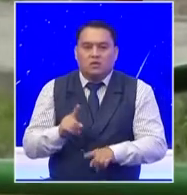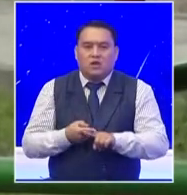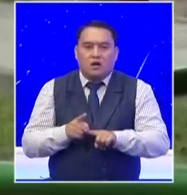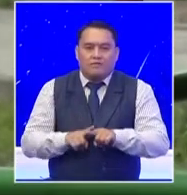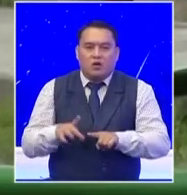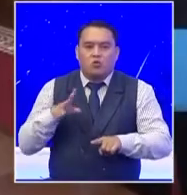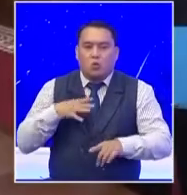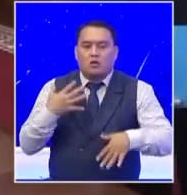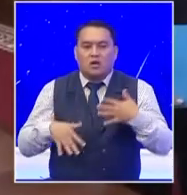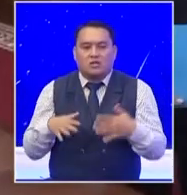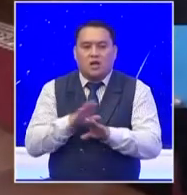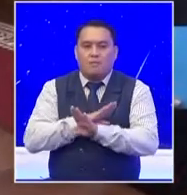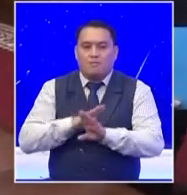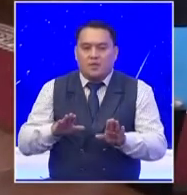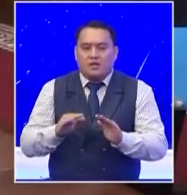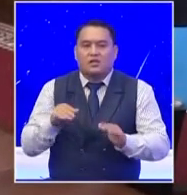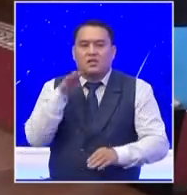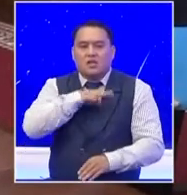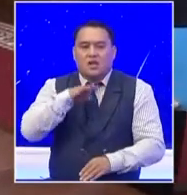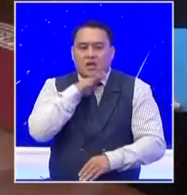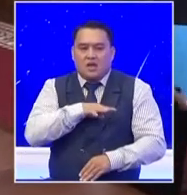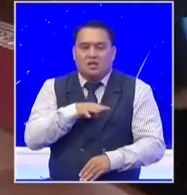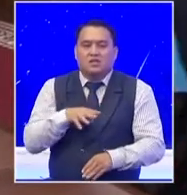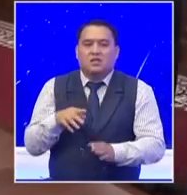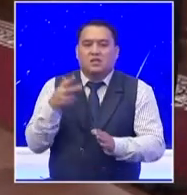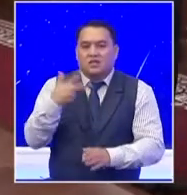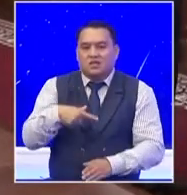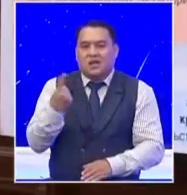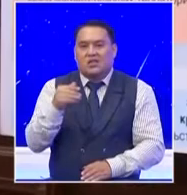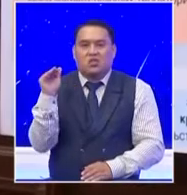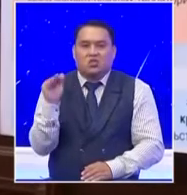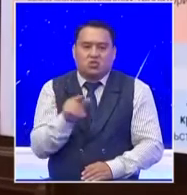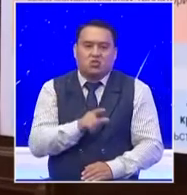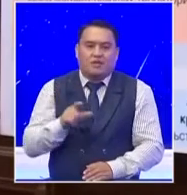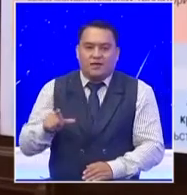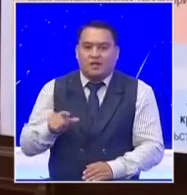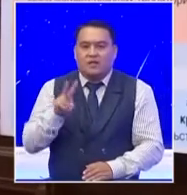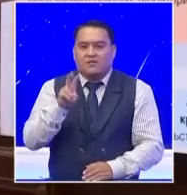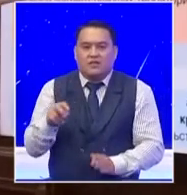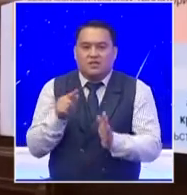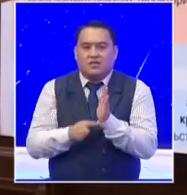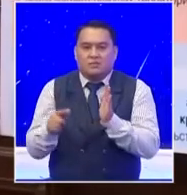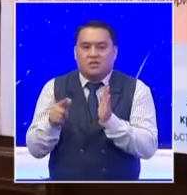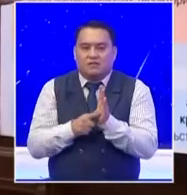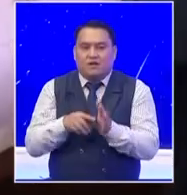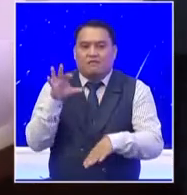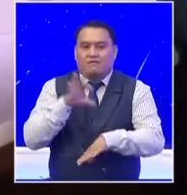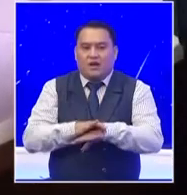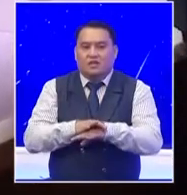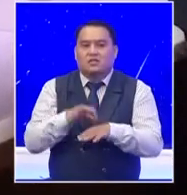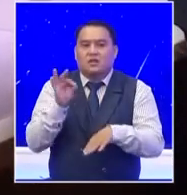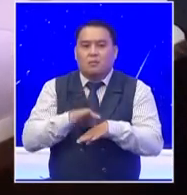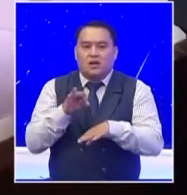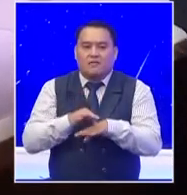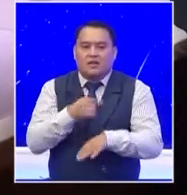не повод расслабляться. В маленьком Текели с населением всего 31 тысяча человек, 272 факта заболевания. В